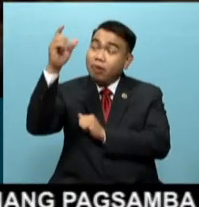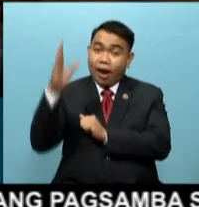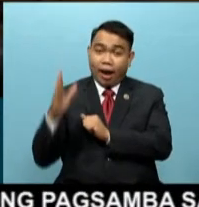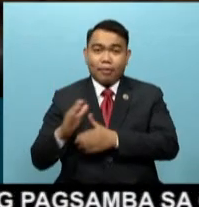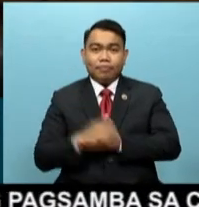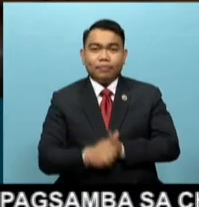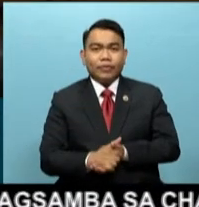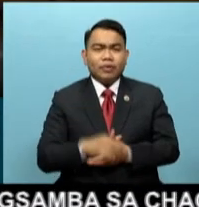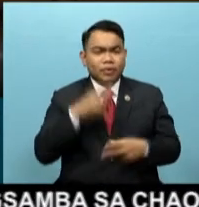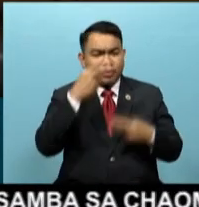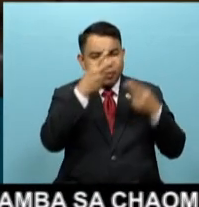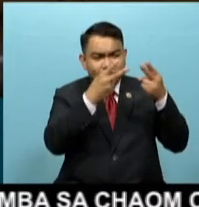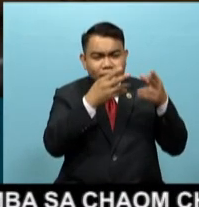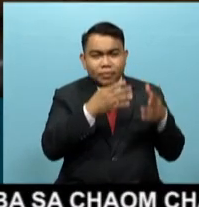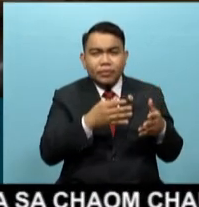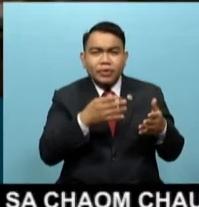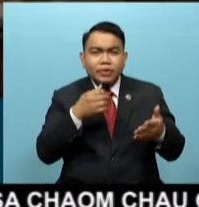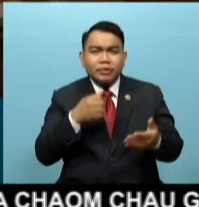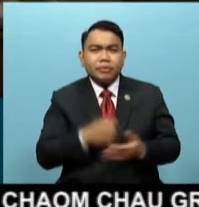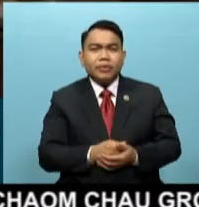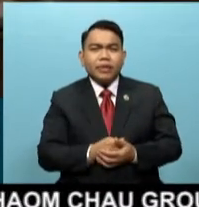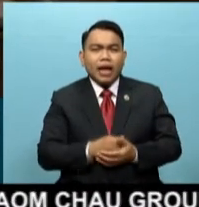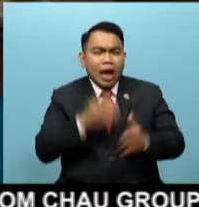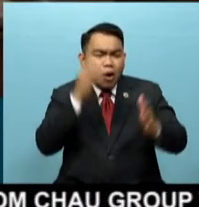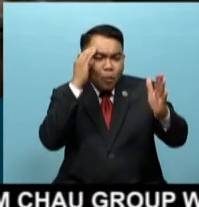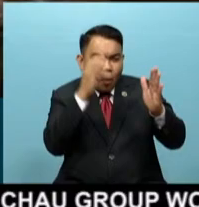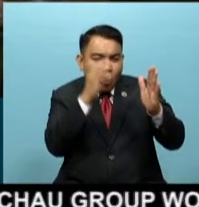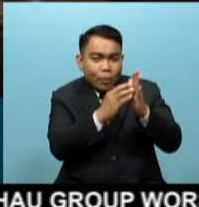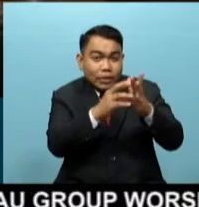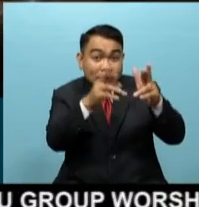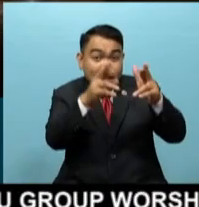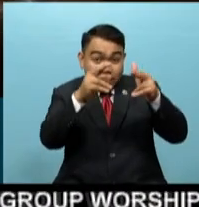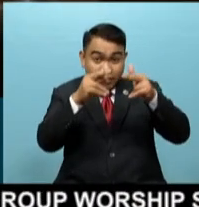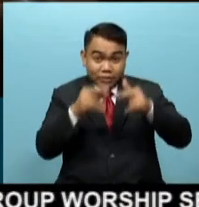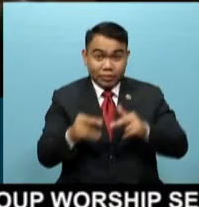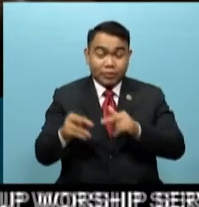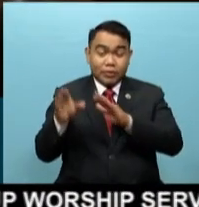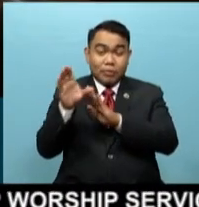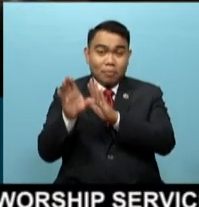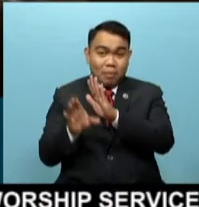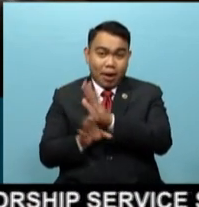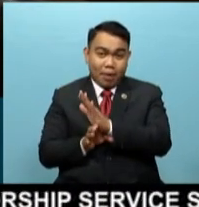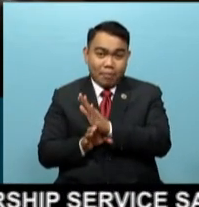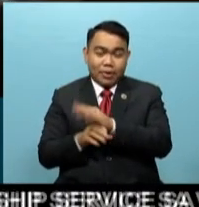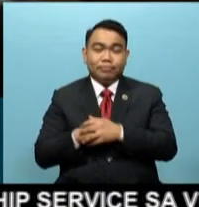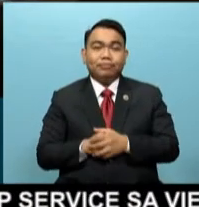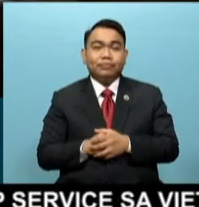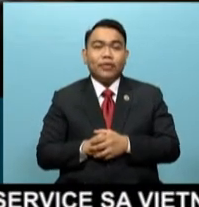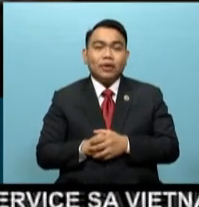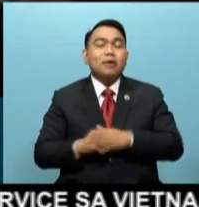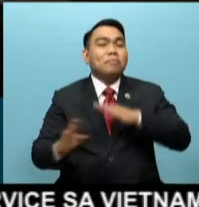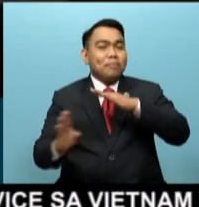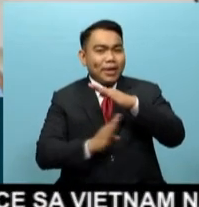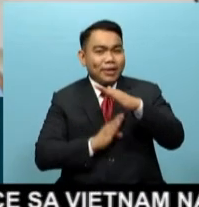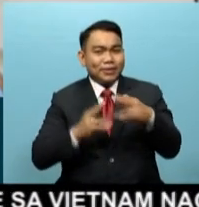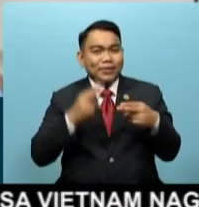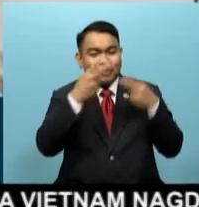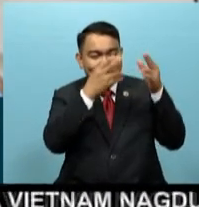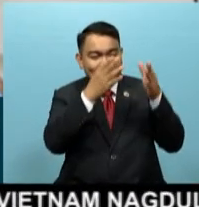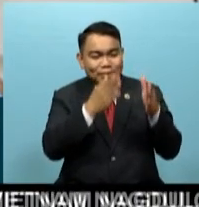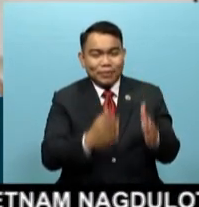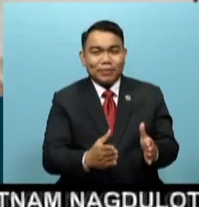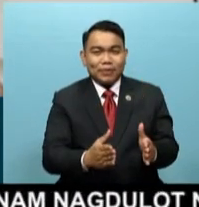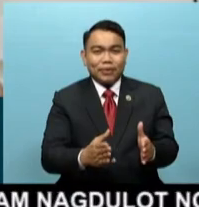mga panauhin ang masusing pakikinig ng mga aral na nakasulat sa Biblia. Ayon sa mga nakapakinig, lubos